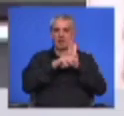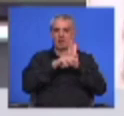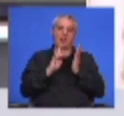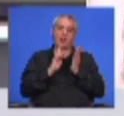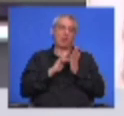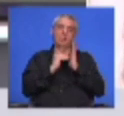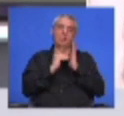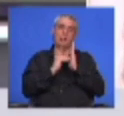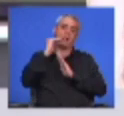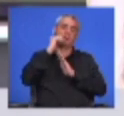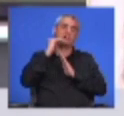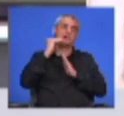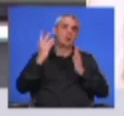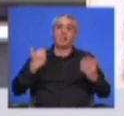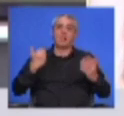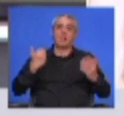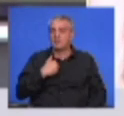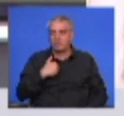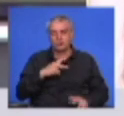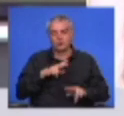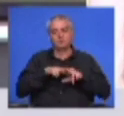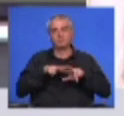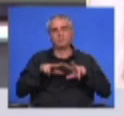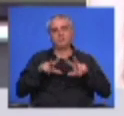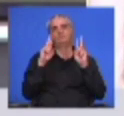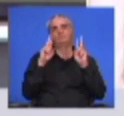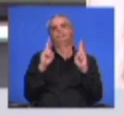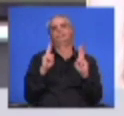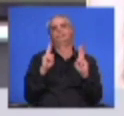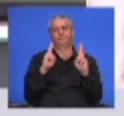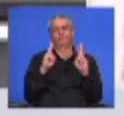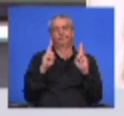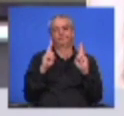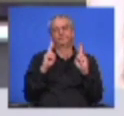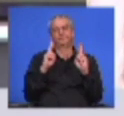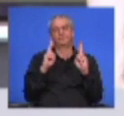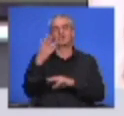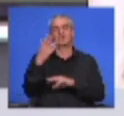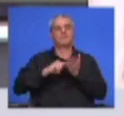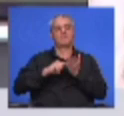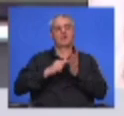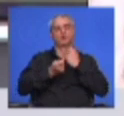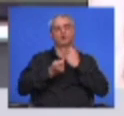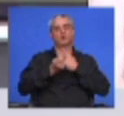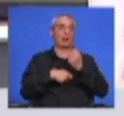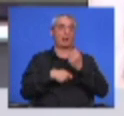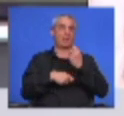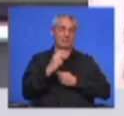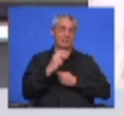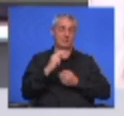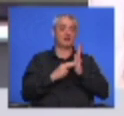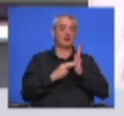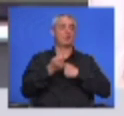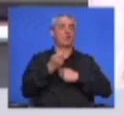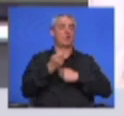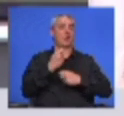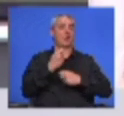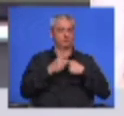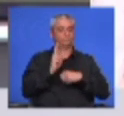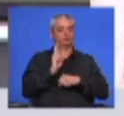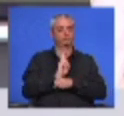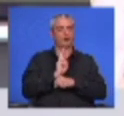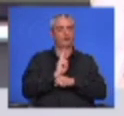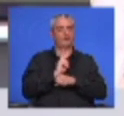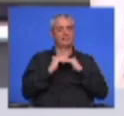דירוג. אנחנו בסטטוס קוו של המדיניות הכלכלית, מדיניות כלכלית שמשמרת